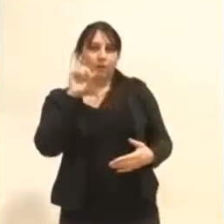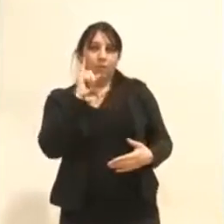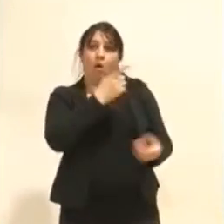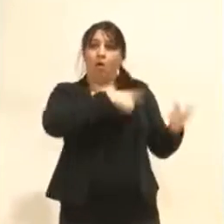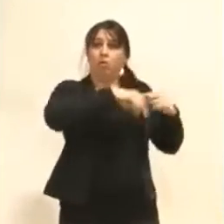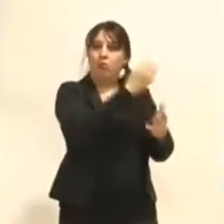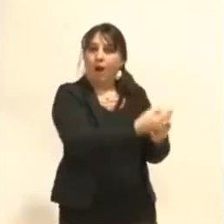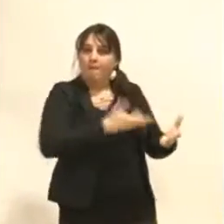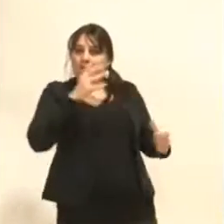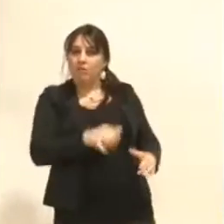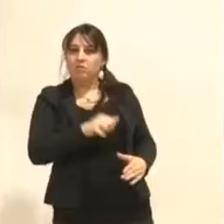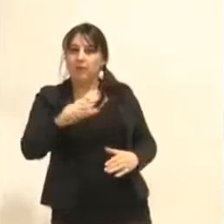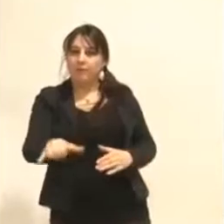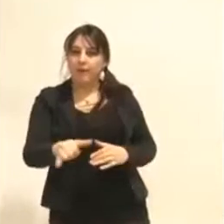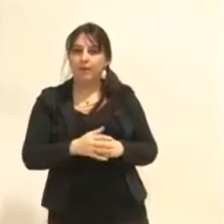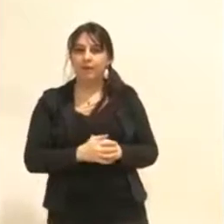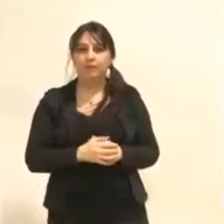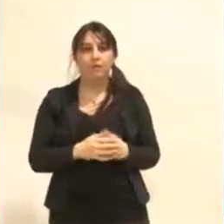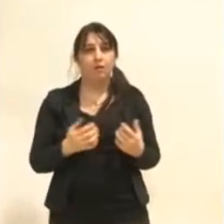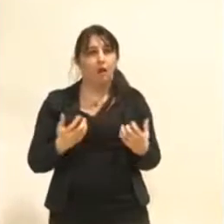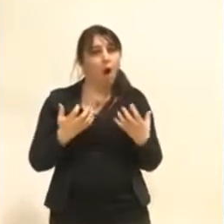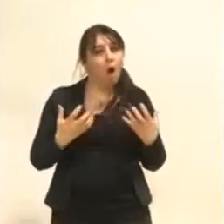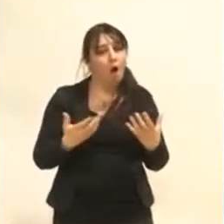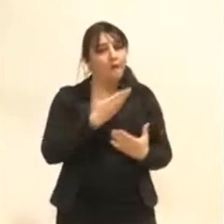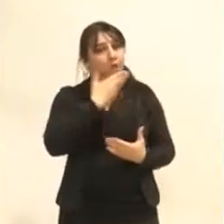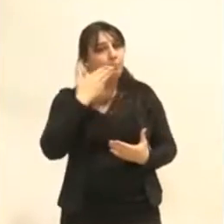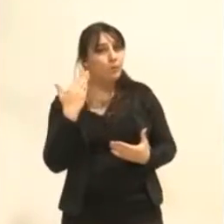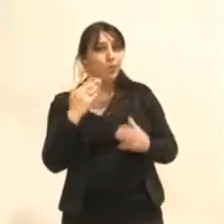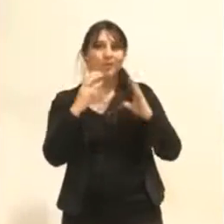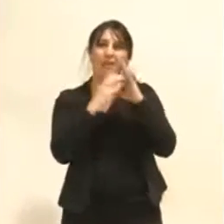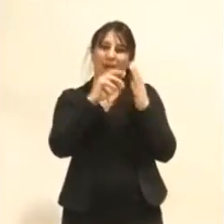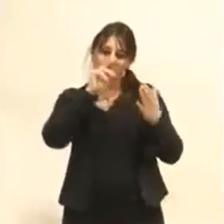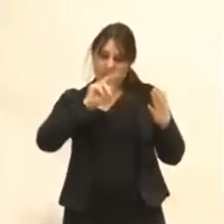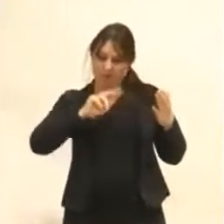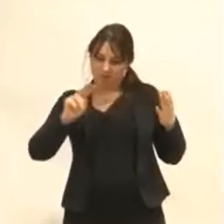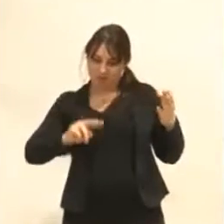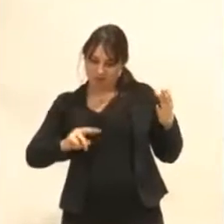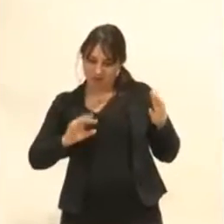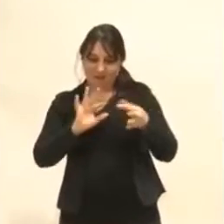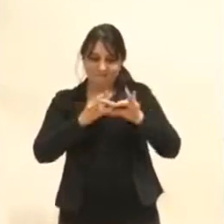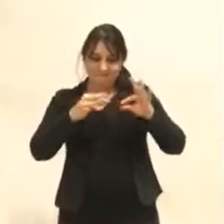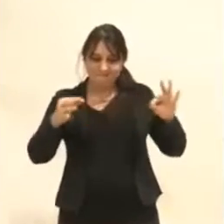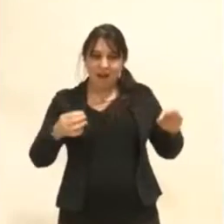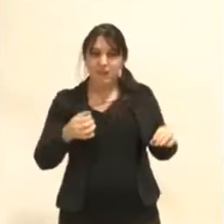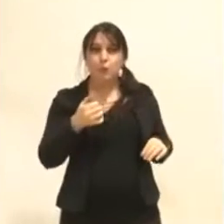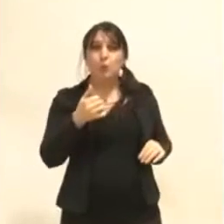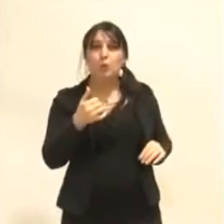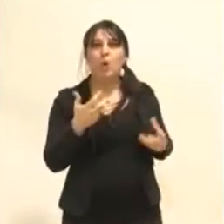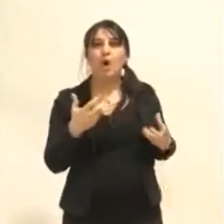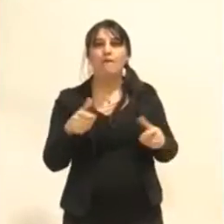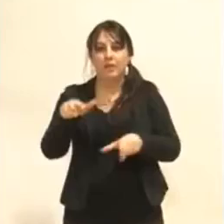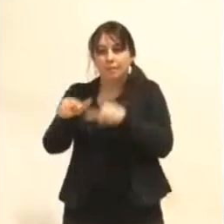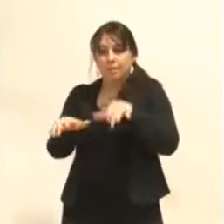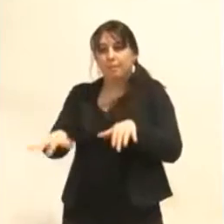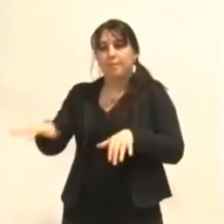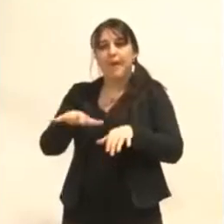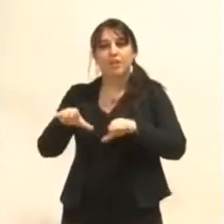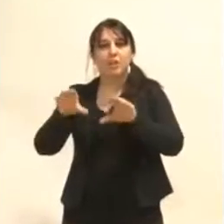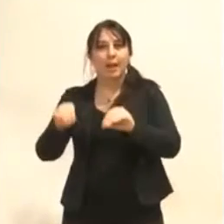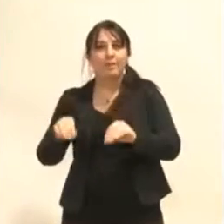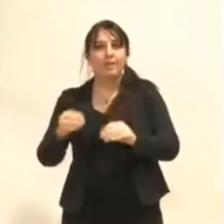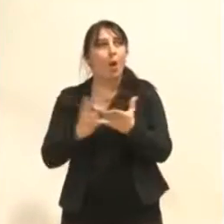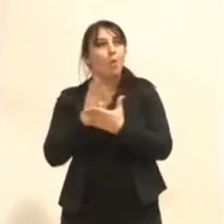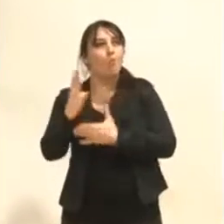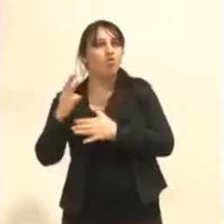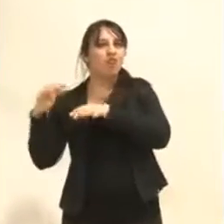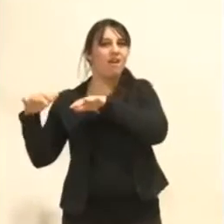cercle. Nous aurions apprécié pouvoir lire dans cette délibération ne serait-ce qu'une phrase sur l'intérêt que les riverains ont manifesté pour ce projet